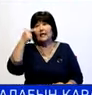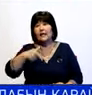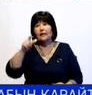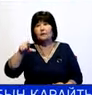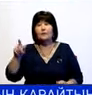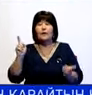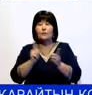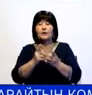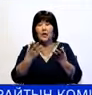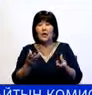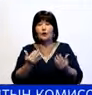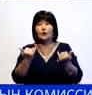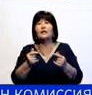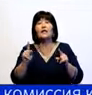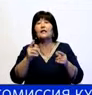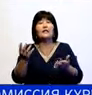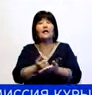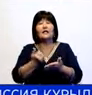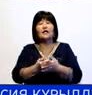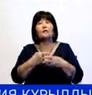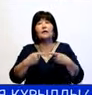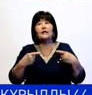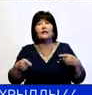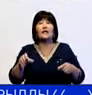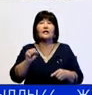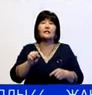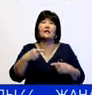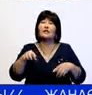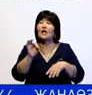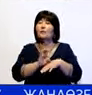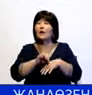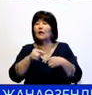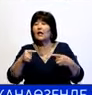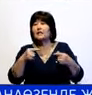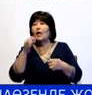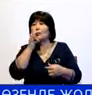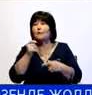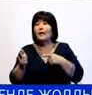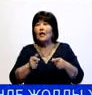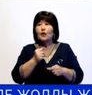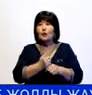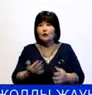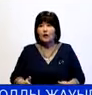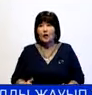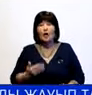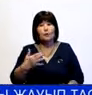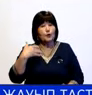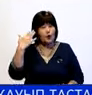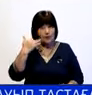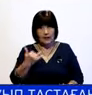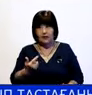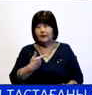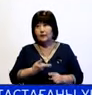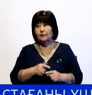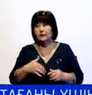бірлесіп, әлі күнге дейін емі табылмаған Альцгеймер, Паркинсон ауруларына қарсы препарат дайындау үстінде. Енді бұның мақсаты мысалы флавоноидтар